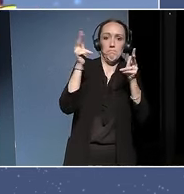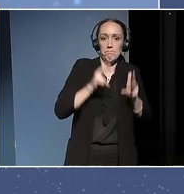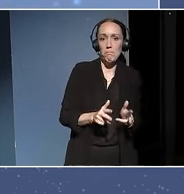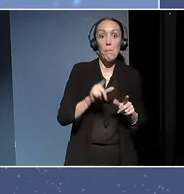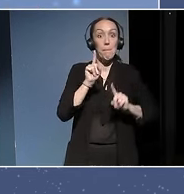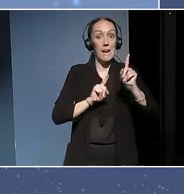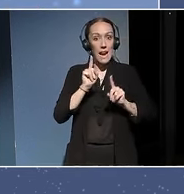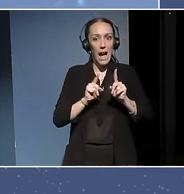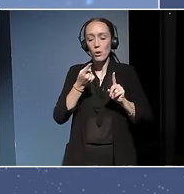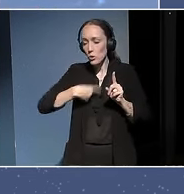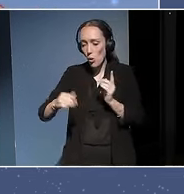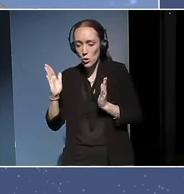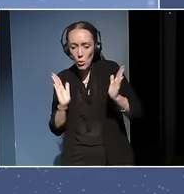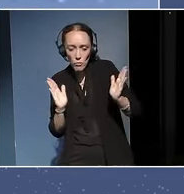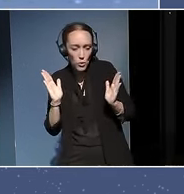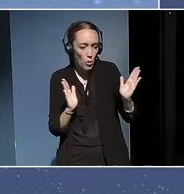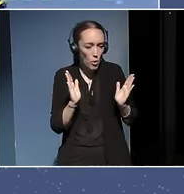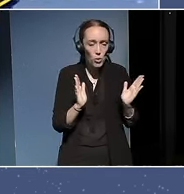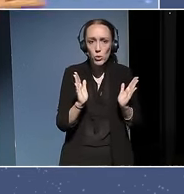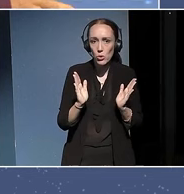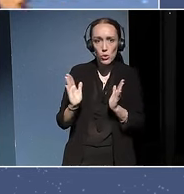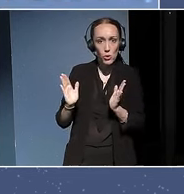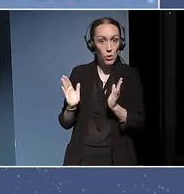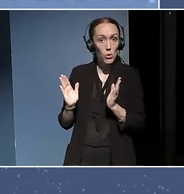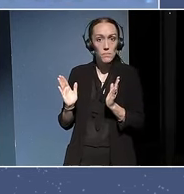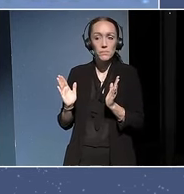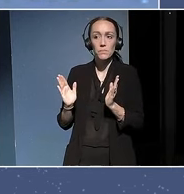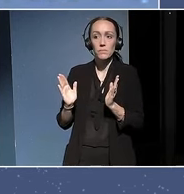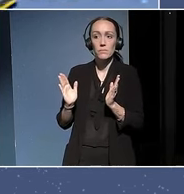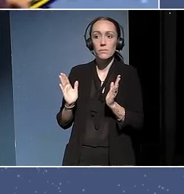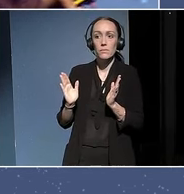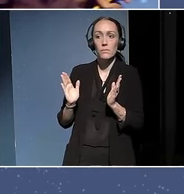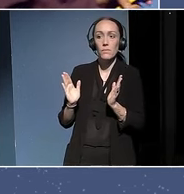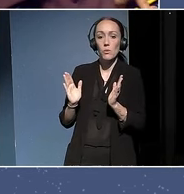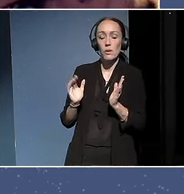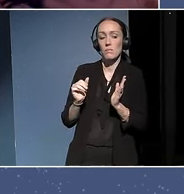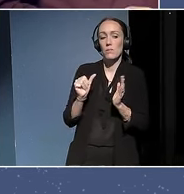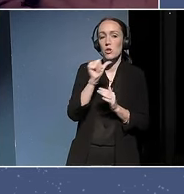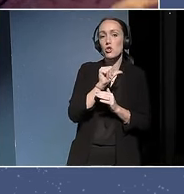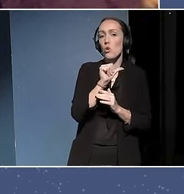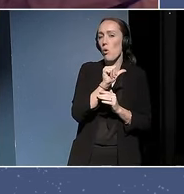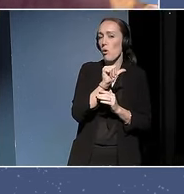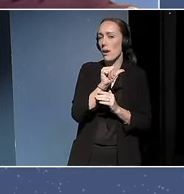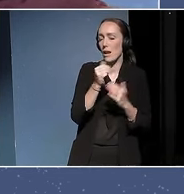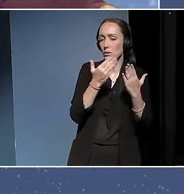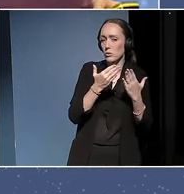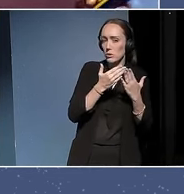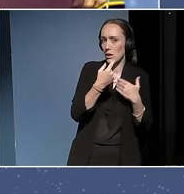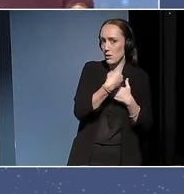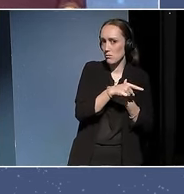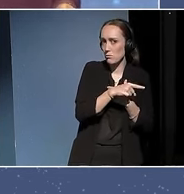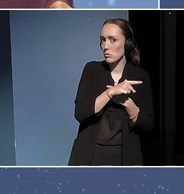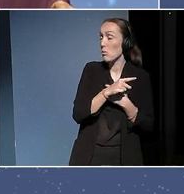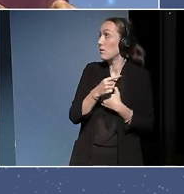confrontandole con le le ossa pubblicate da stromer diciamo io e Sim Simone Maganuco qui